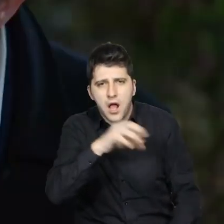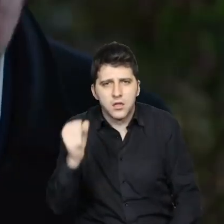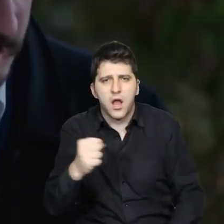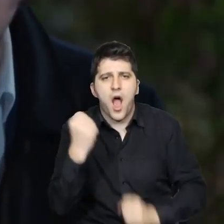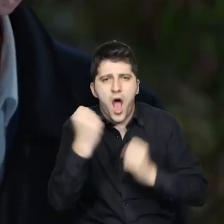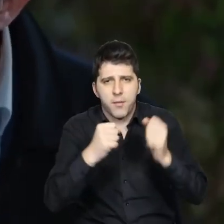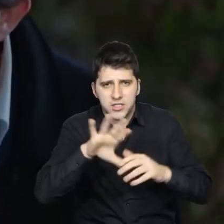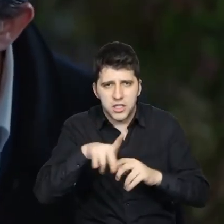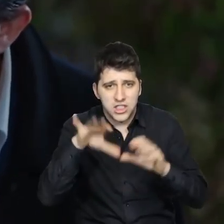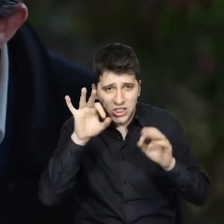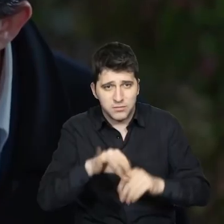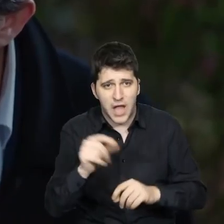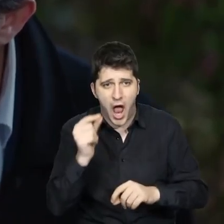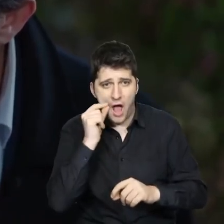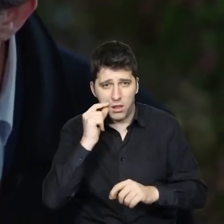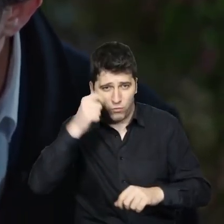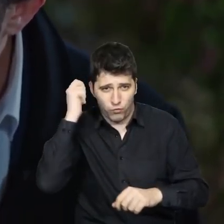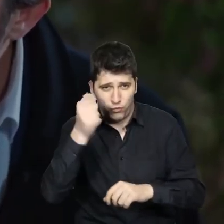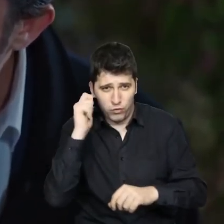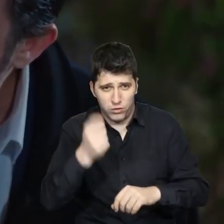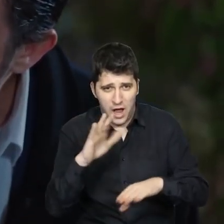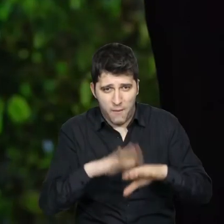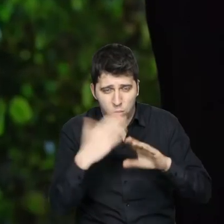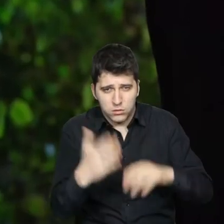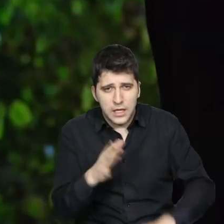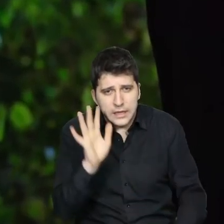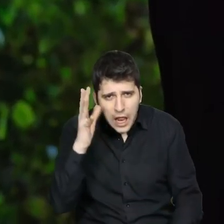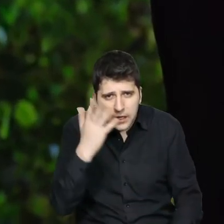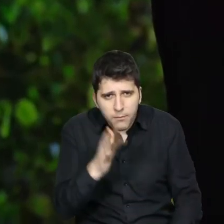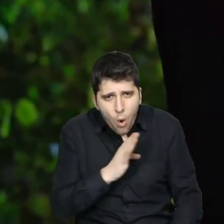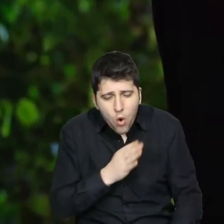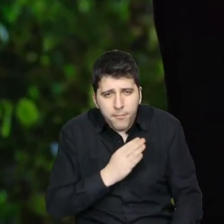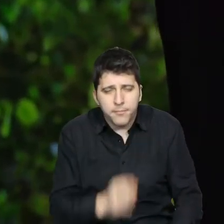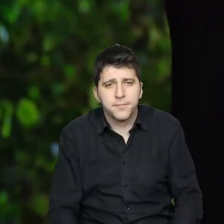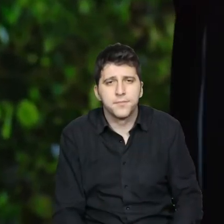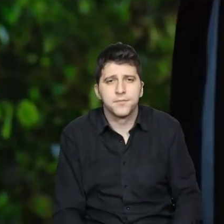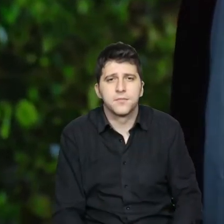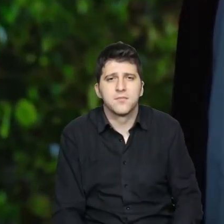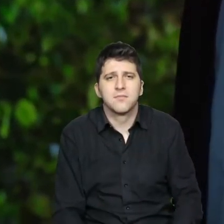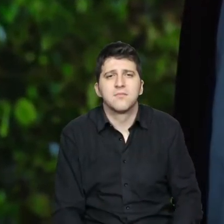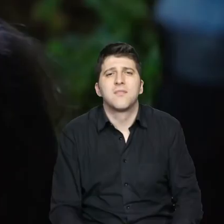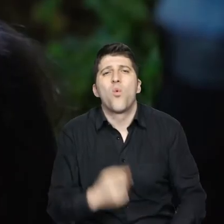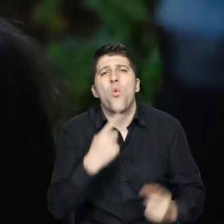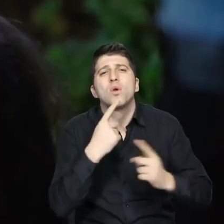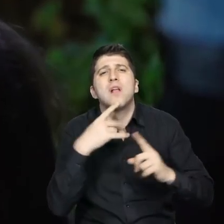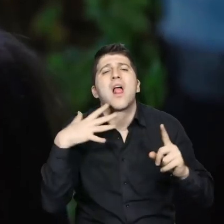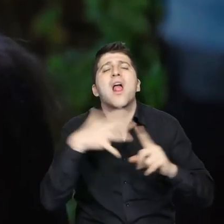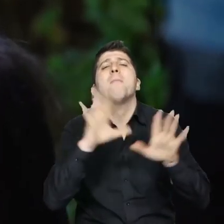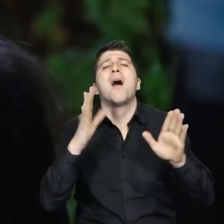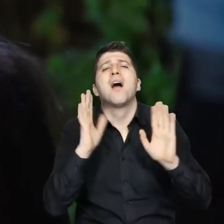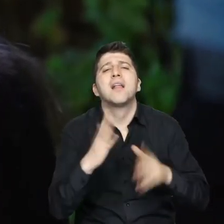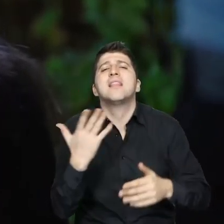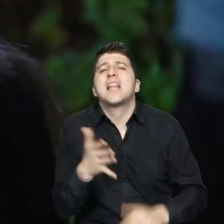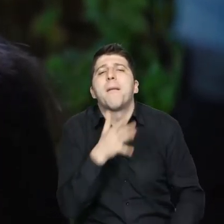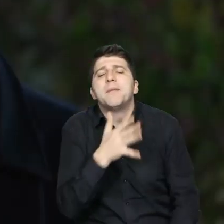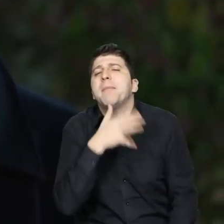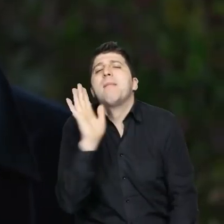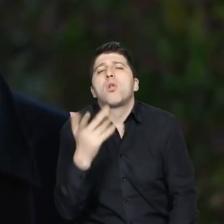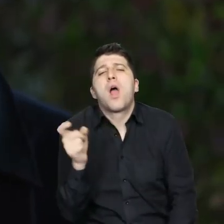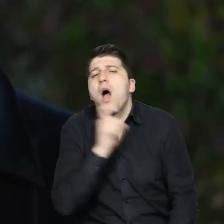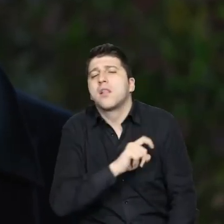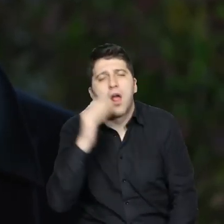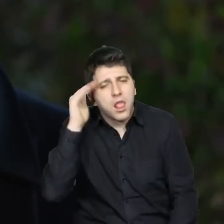çaldın. Şimdi de kaç tane adam yaralıyorsun? Delirdin mi yavrum sen? He? Gitmeyin be çocuğun üstüne. Nereden bilecekti sizin olduğunuzu?